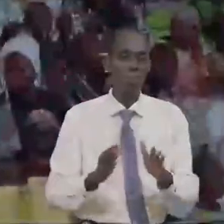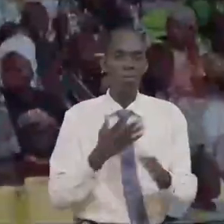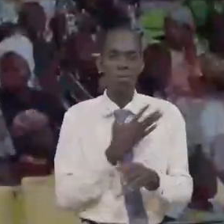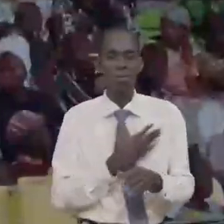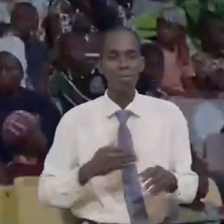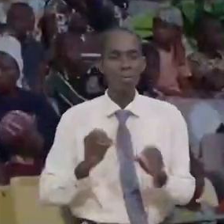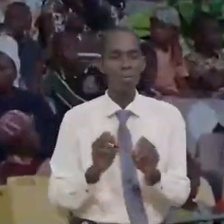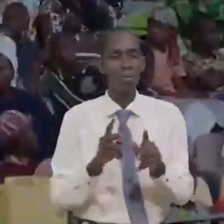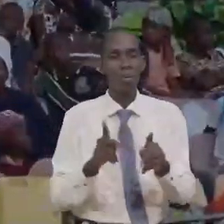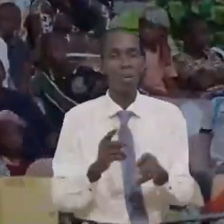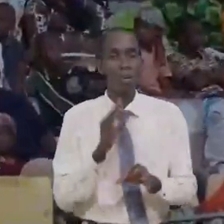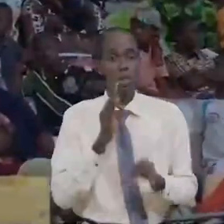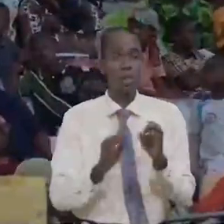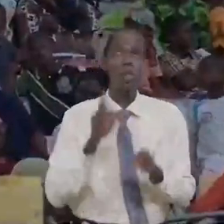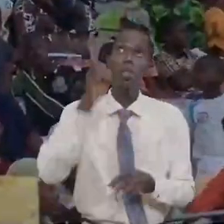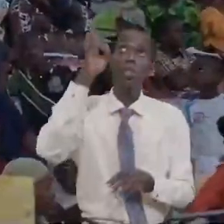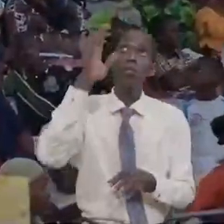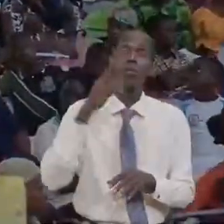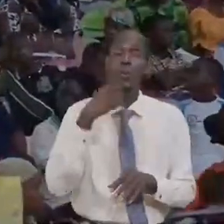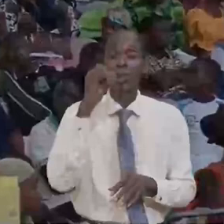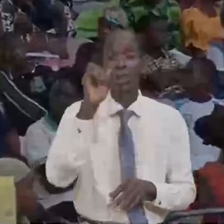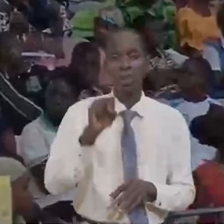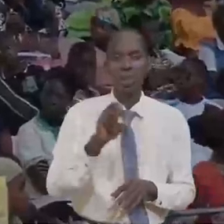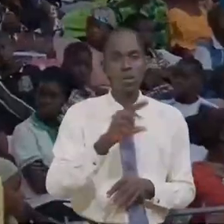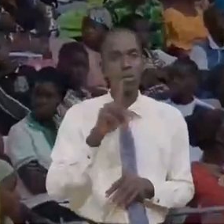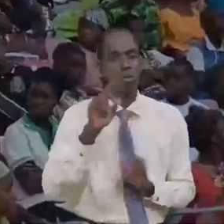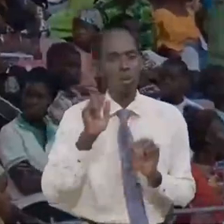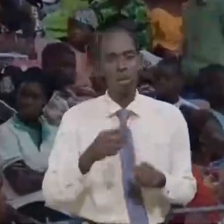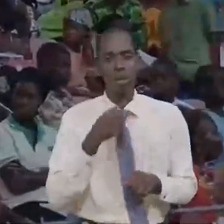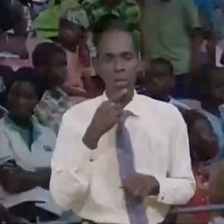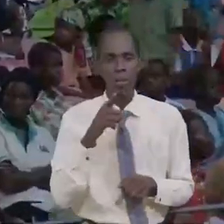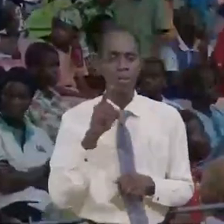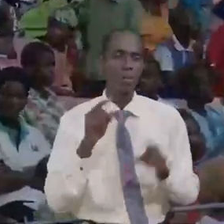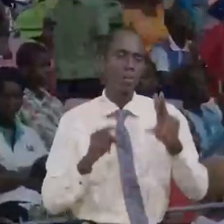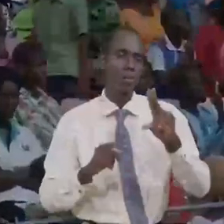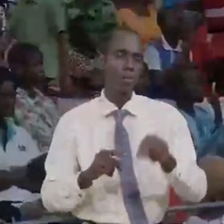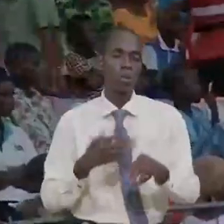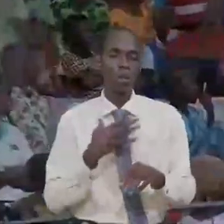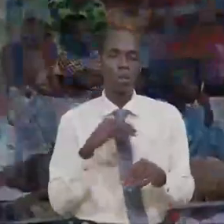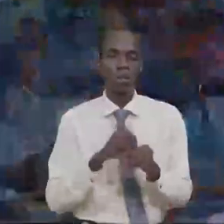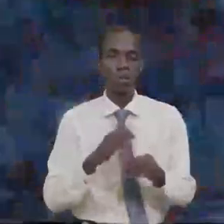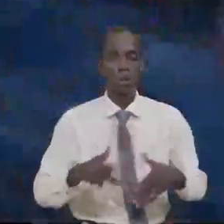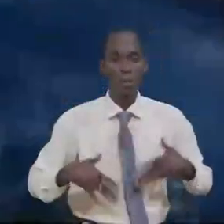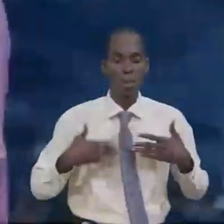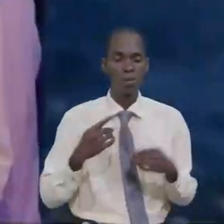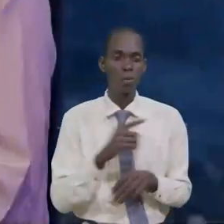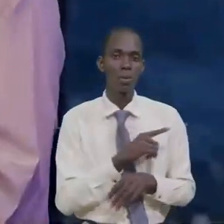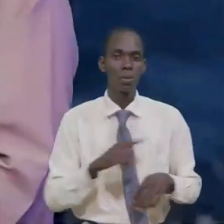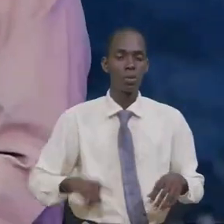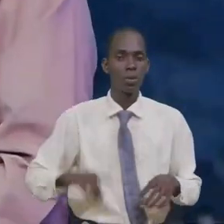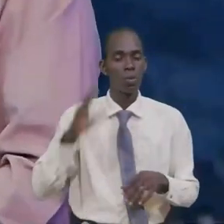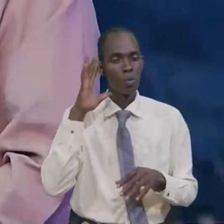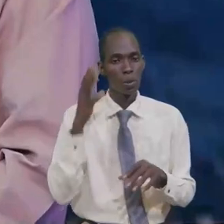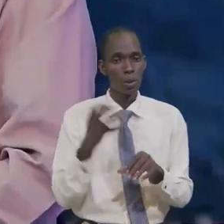ne peut dire non et dans ta vie le Seigneur te prendra de là où tu es présentement